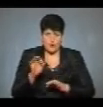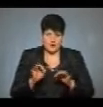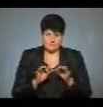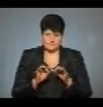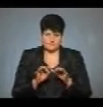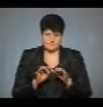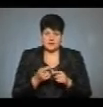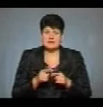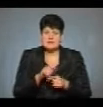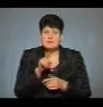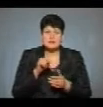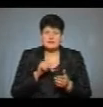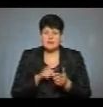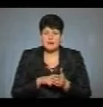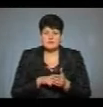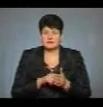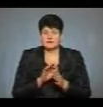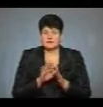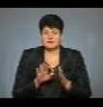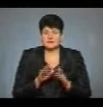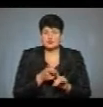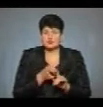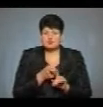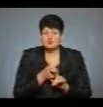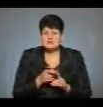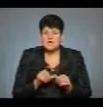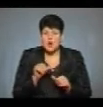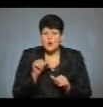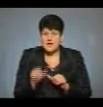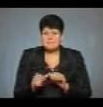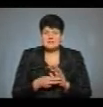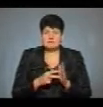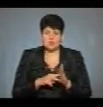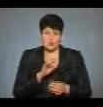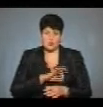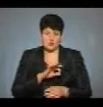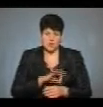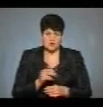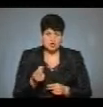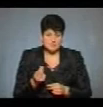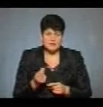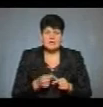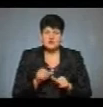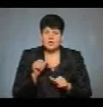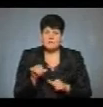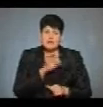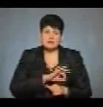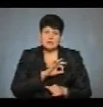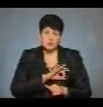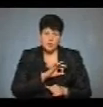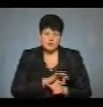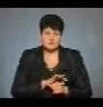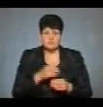Певні, скажімо, питання, які стосуються окремих запланованих надходжень. Зокрема, надходжень від